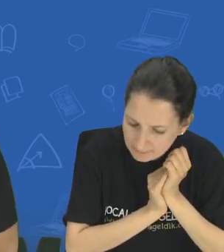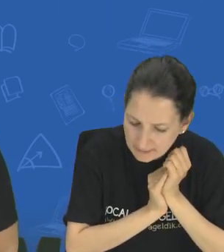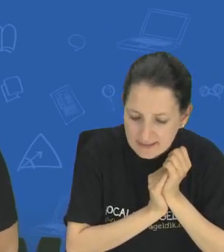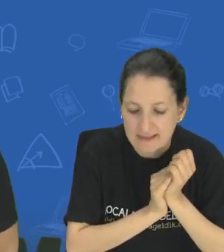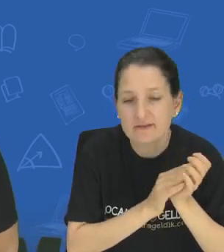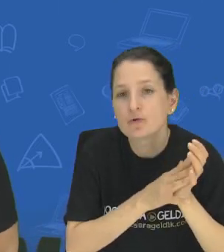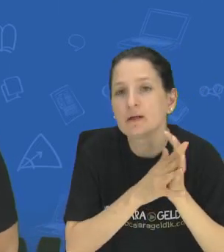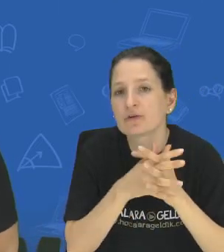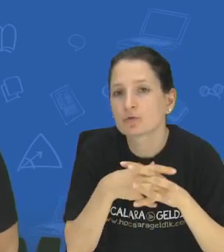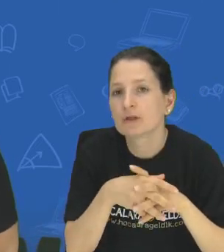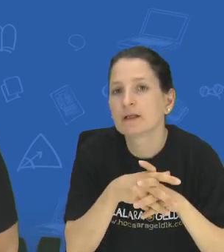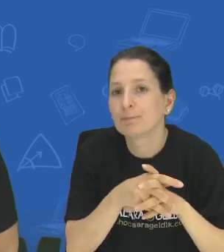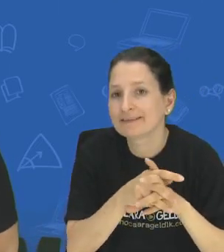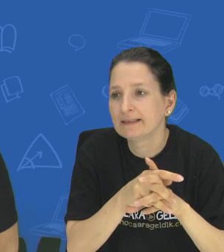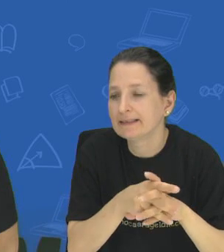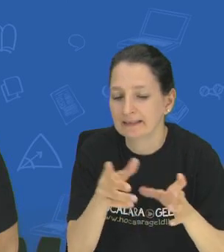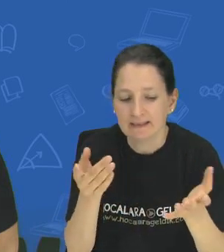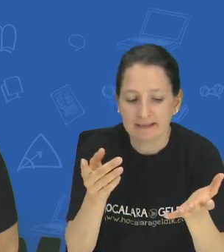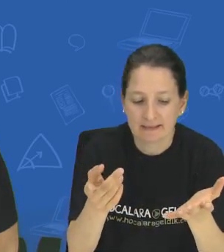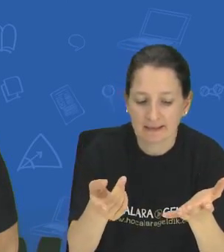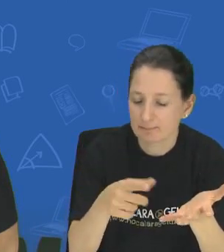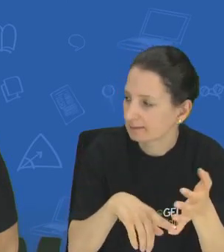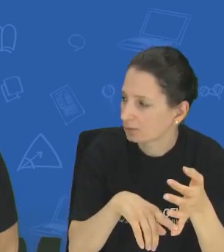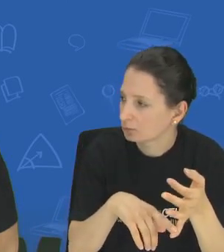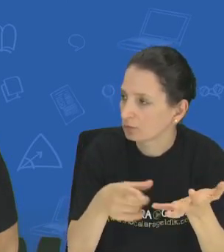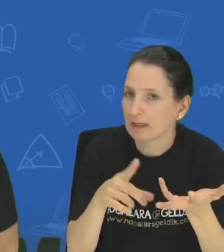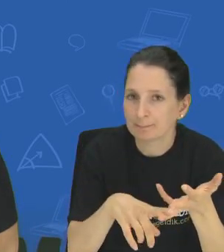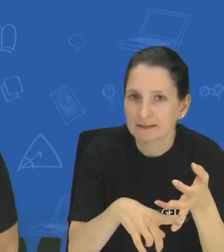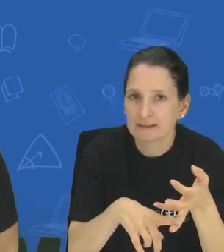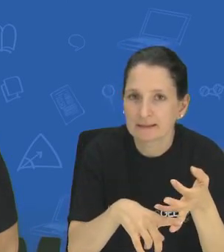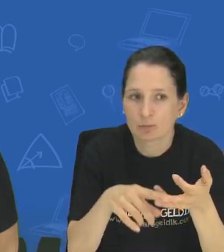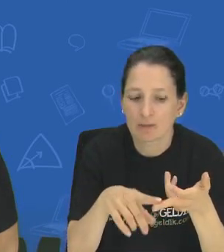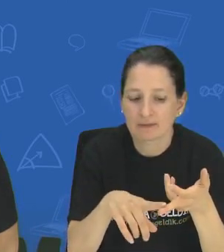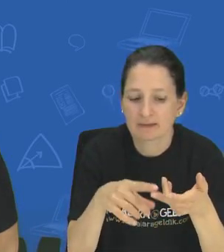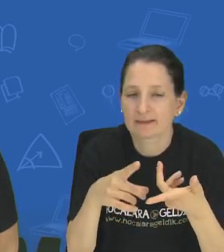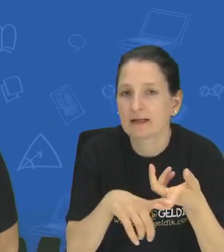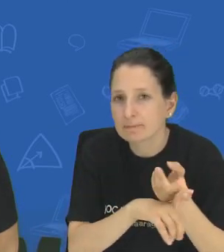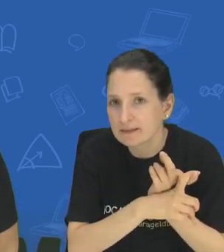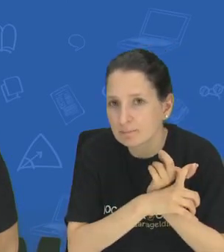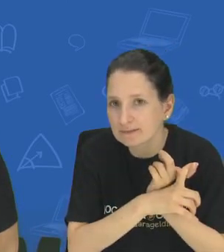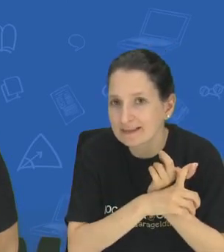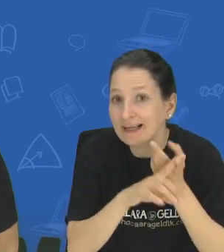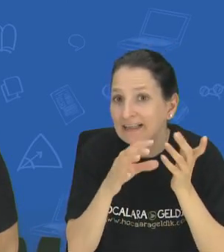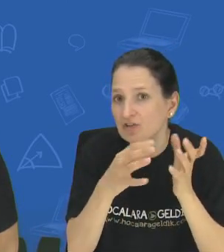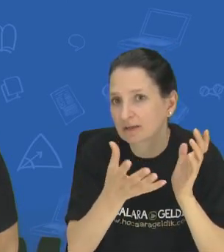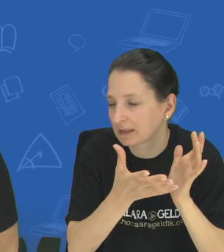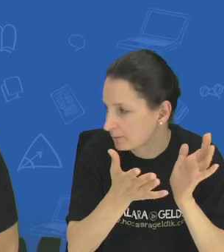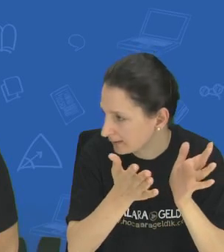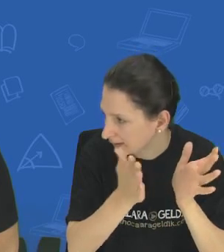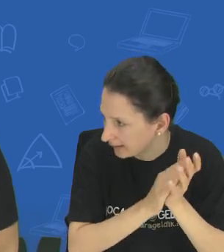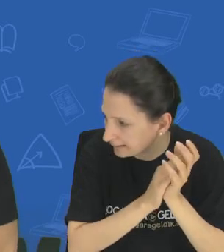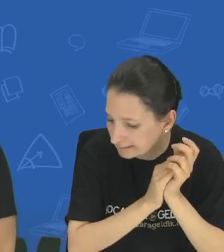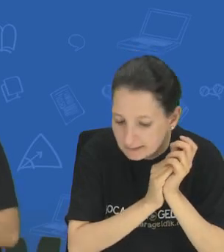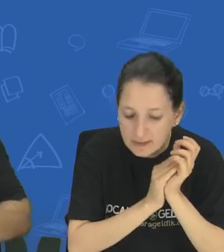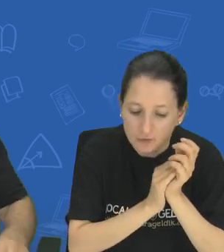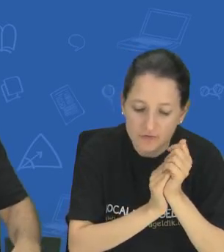Endüstriyel kimya, endüstriyel amaçlı kullanılan maddelerin hangi maddeler olduğunu, ham maddelerini, bu ham maddelerden hangi maddelerin hangi şartlarda